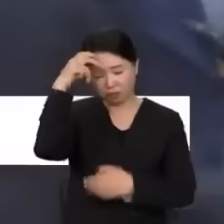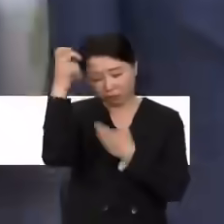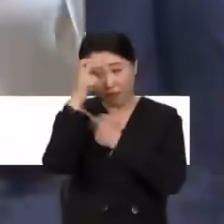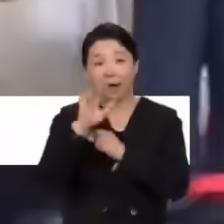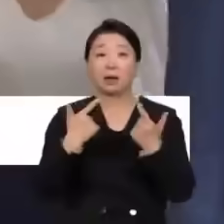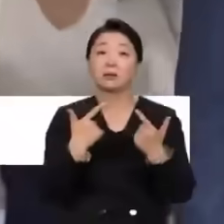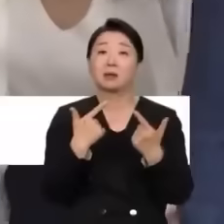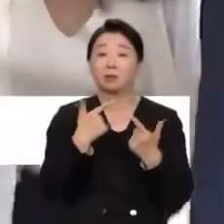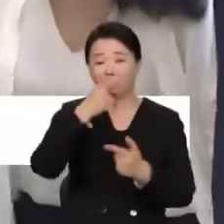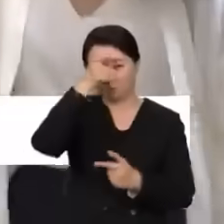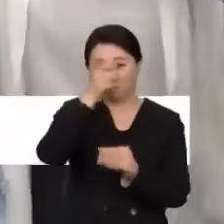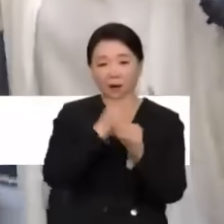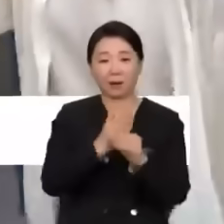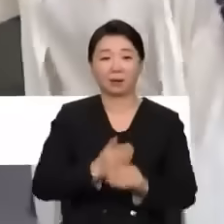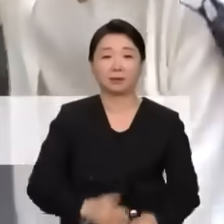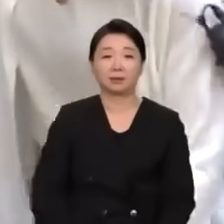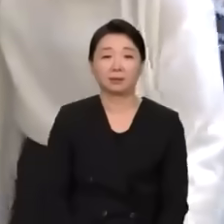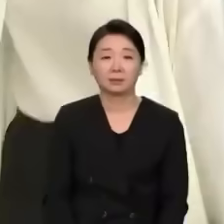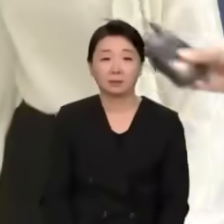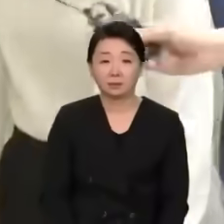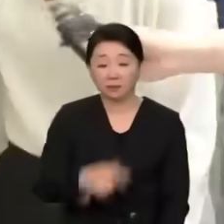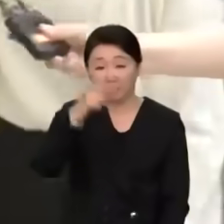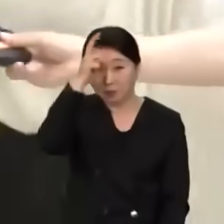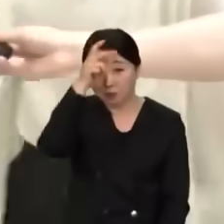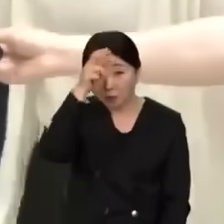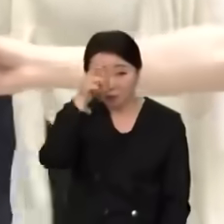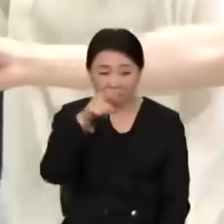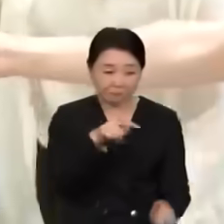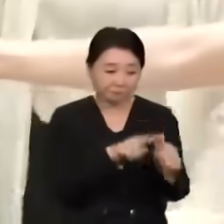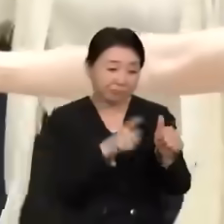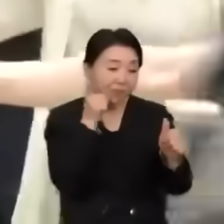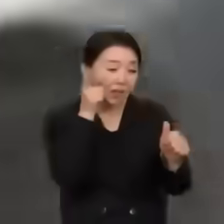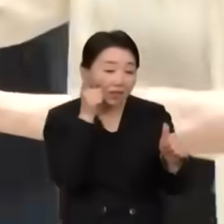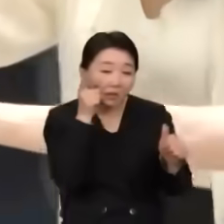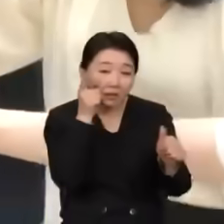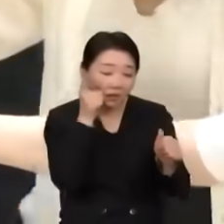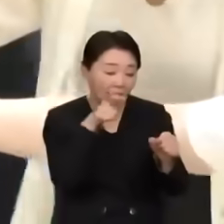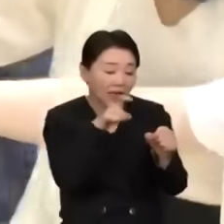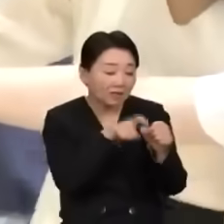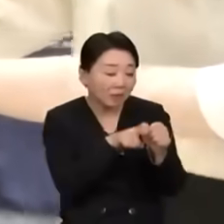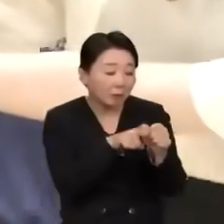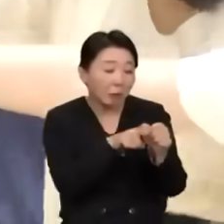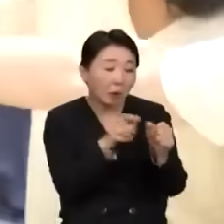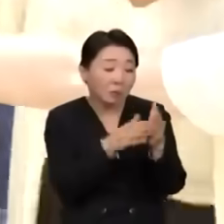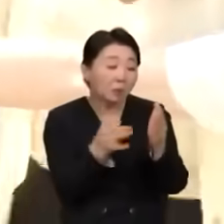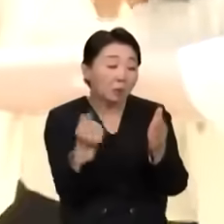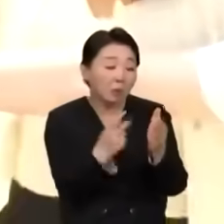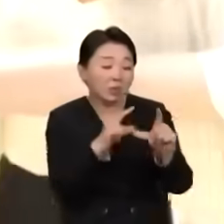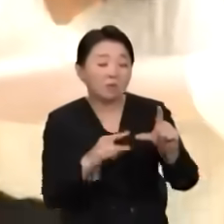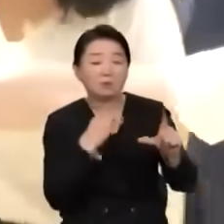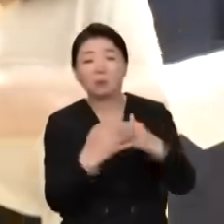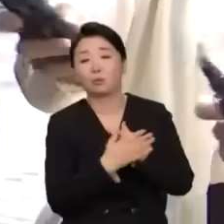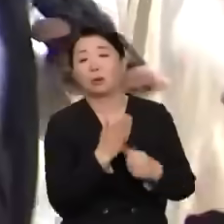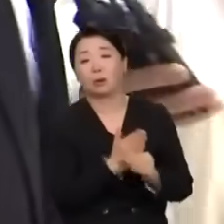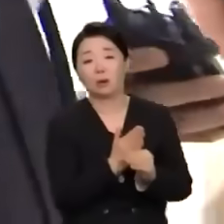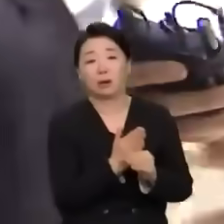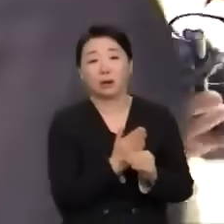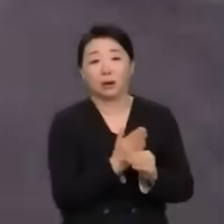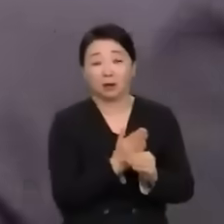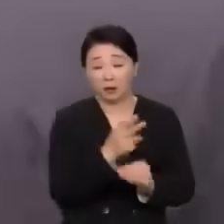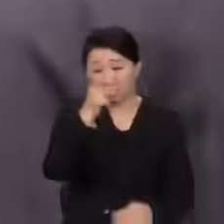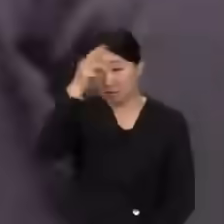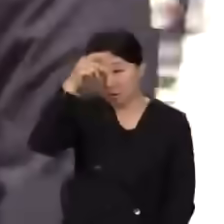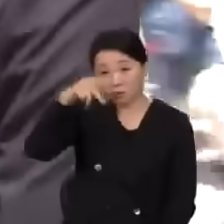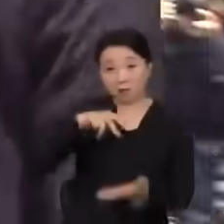고수하고 있는 걸로 파악됐습니다 경이 보한 씨의 대전화 금을 또 일부만 협조하고 있습니다 하지만